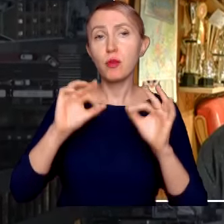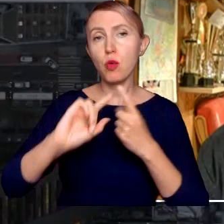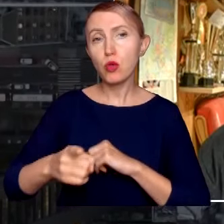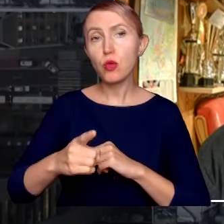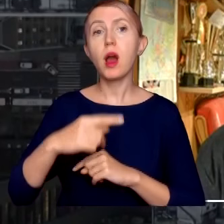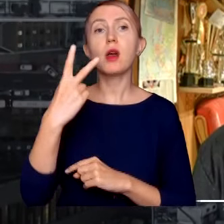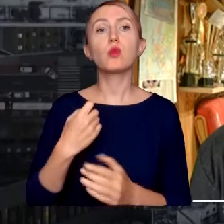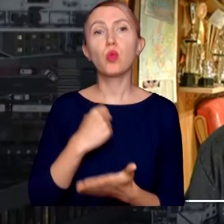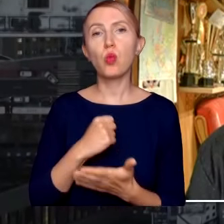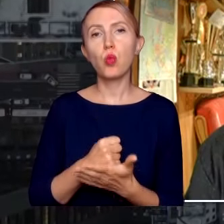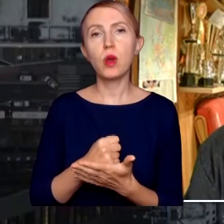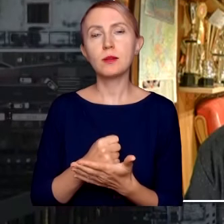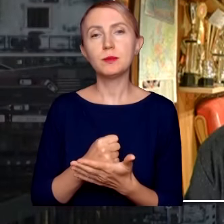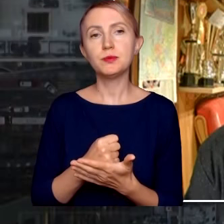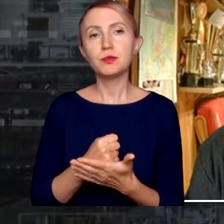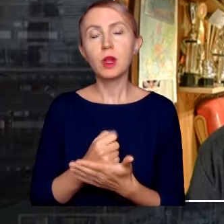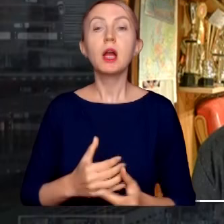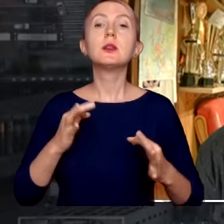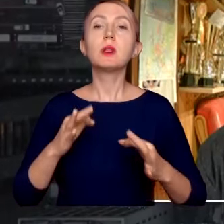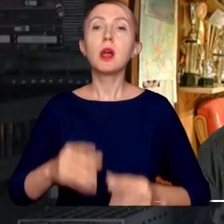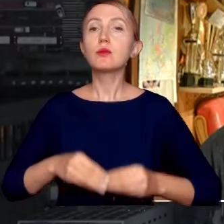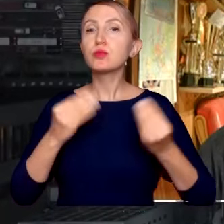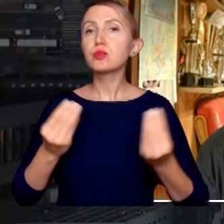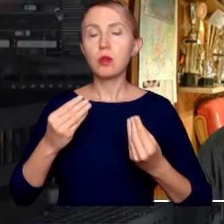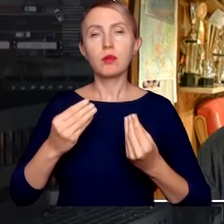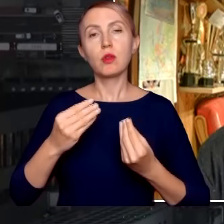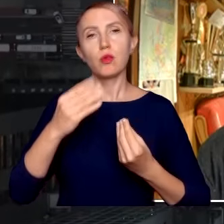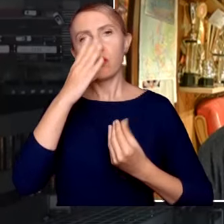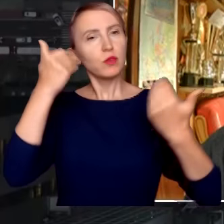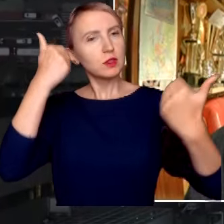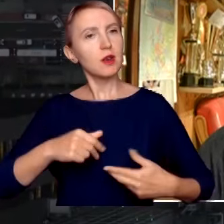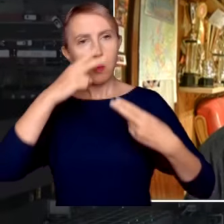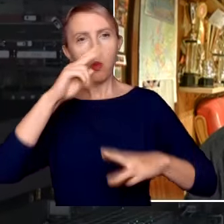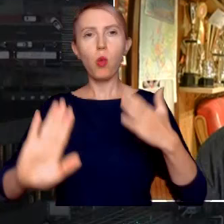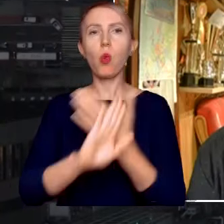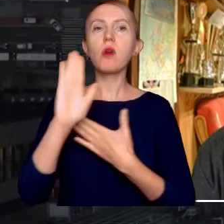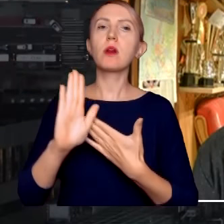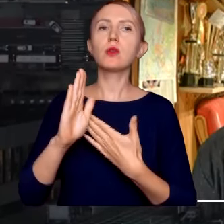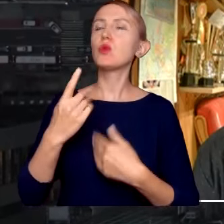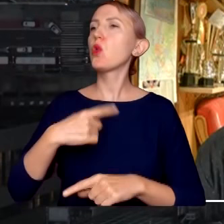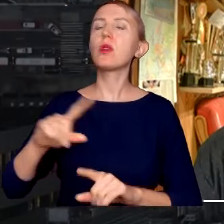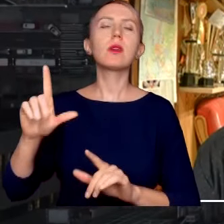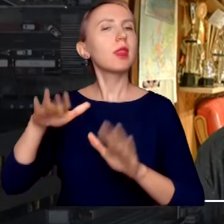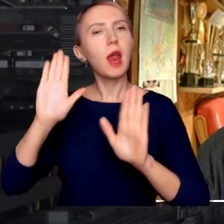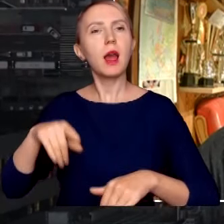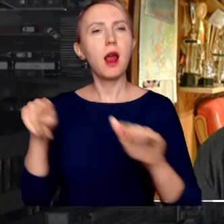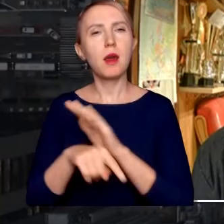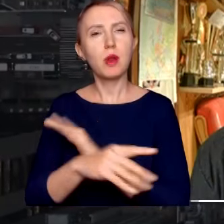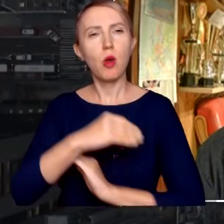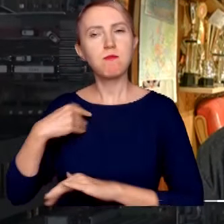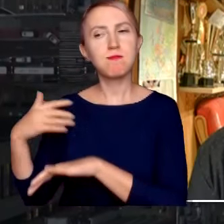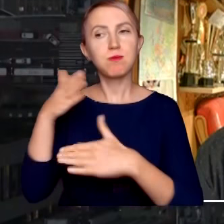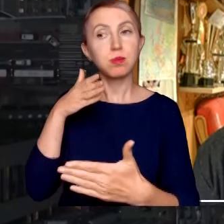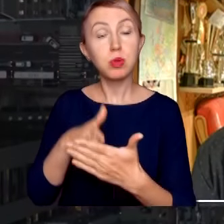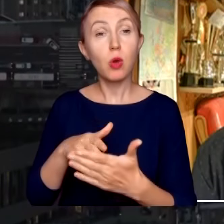drugie, żeby teraz budować wizerunek premiera, który powstrzyma falę nielegalnych migrantów do Polski. Bo kiedy